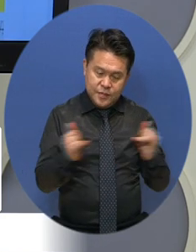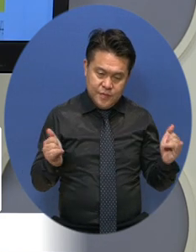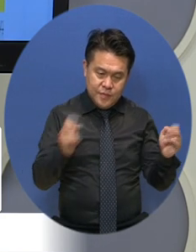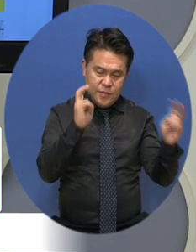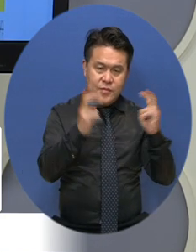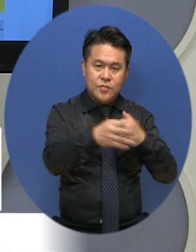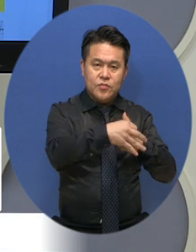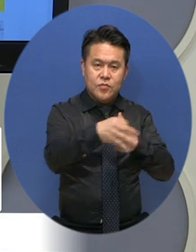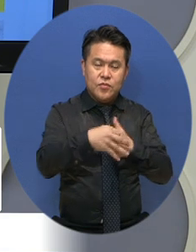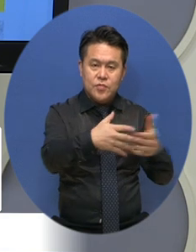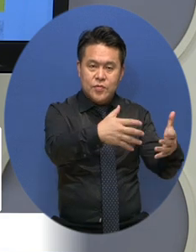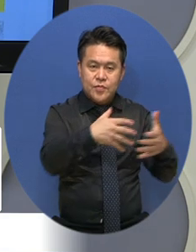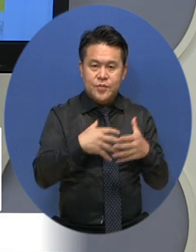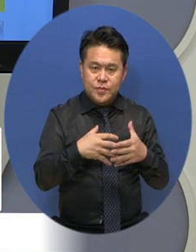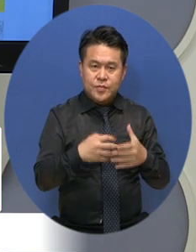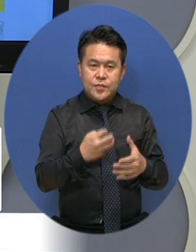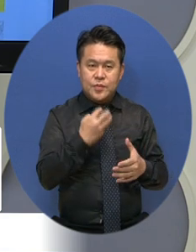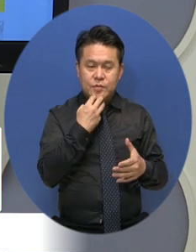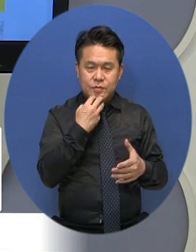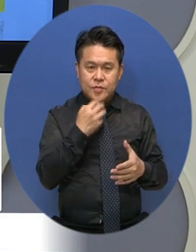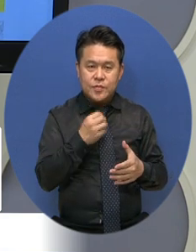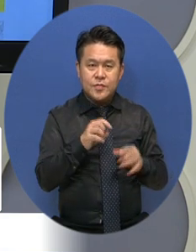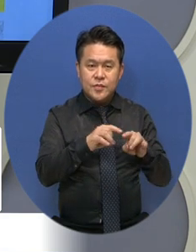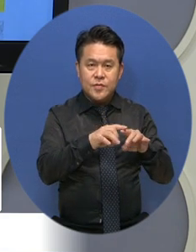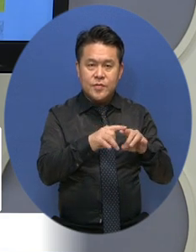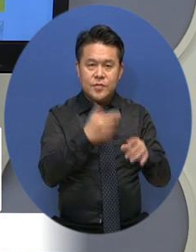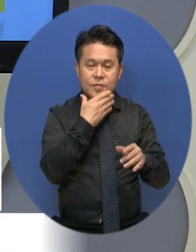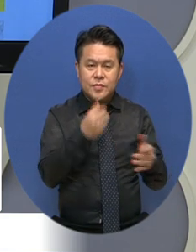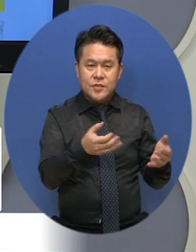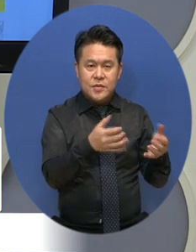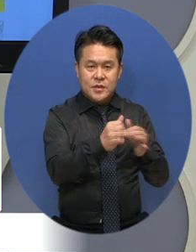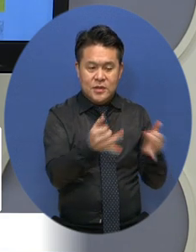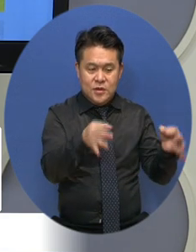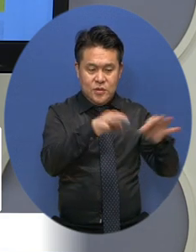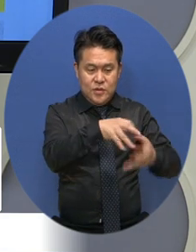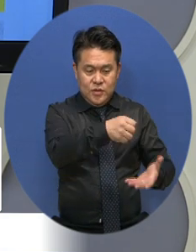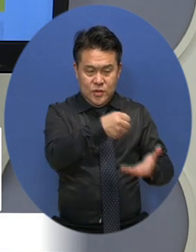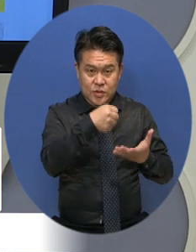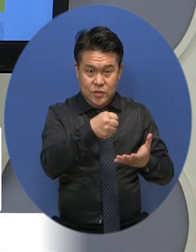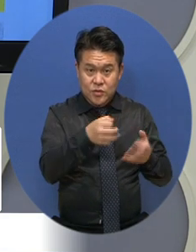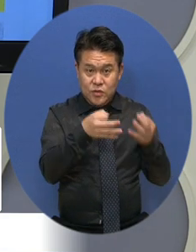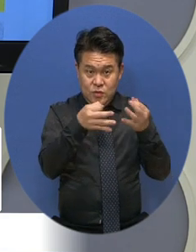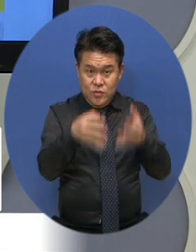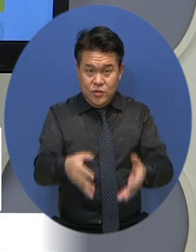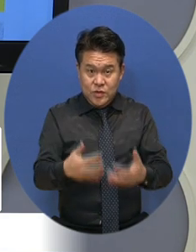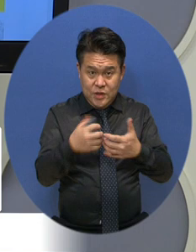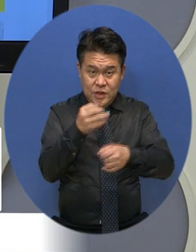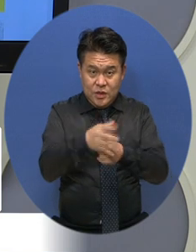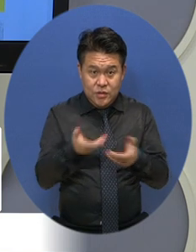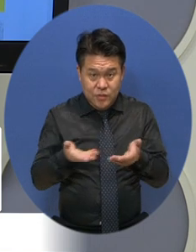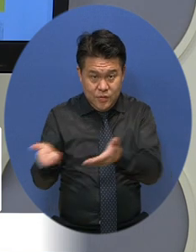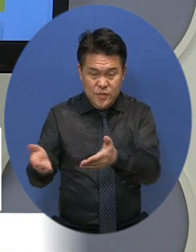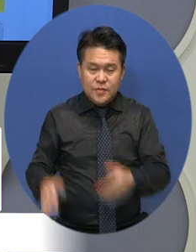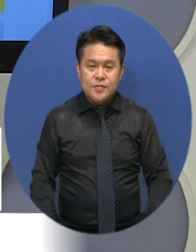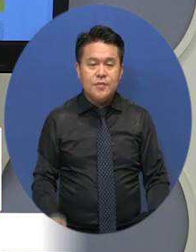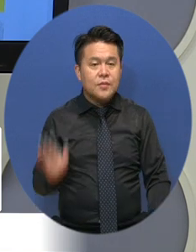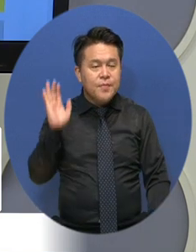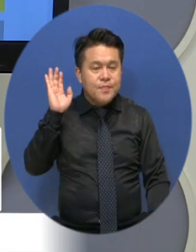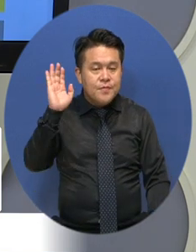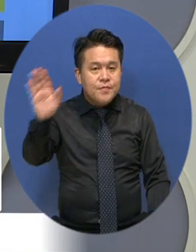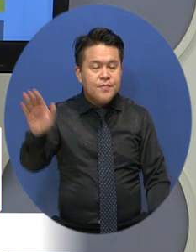후원금이 모인 서울 에너지 복지 시민 기금으로 마련 됐는데요 서울시는 다가온 서울을 통해